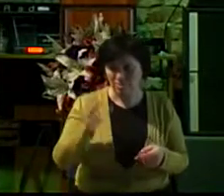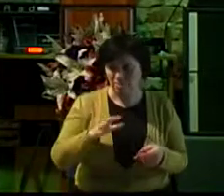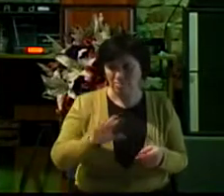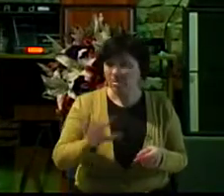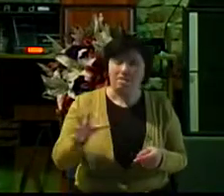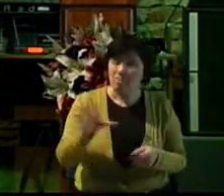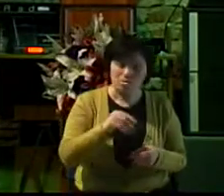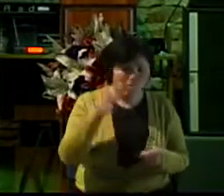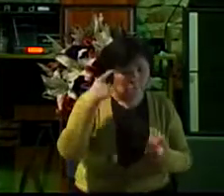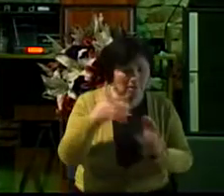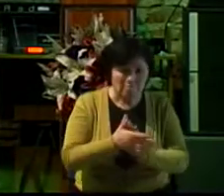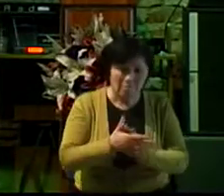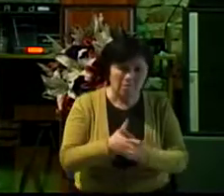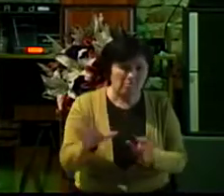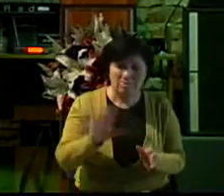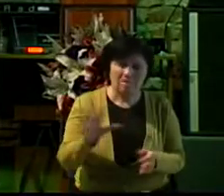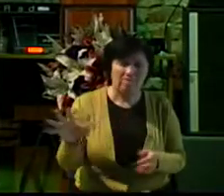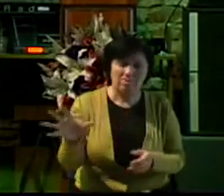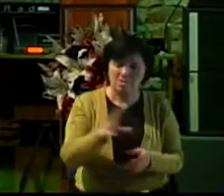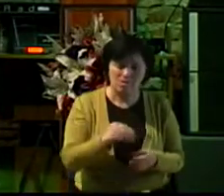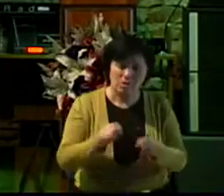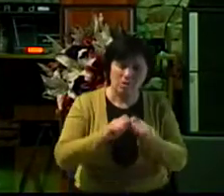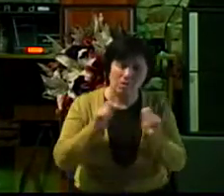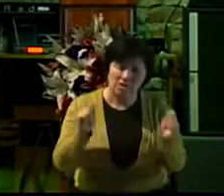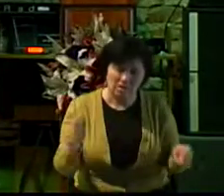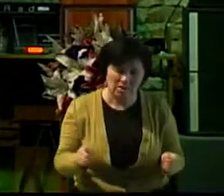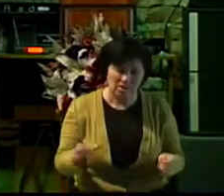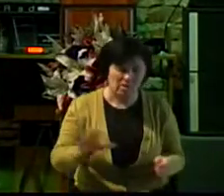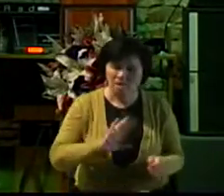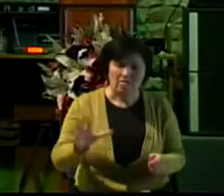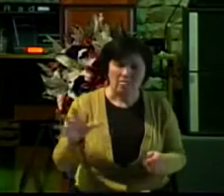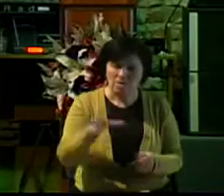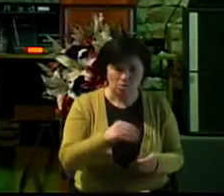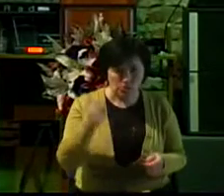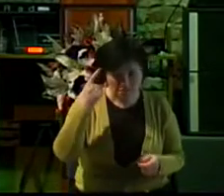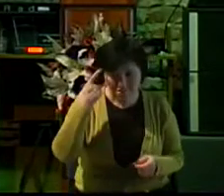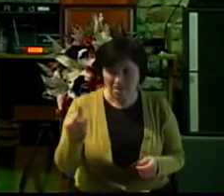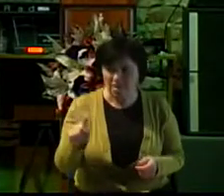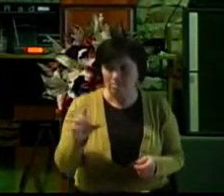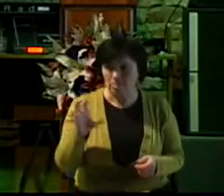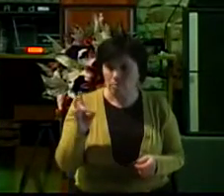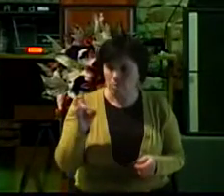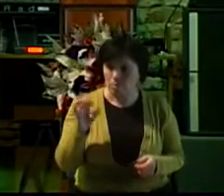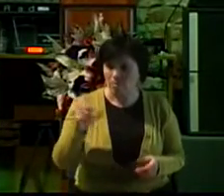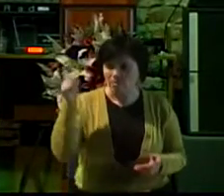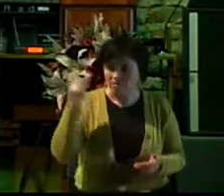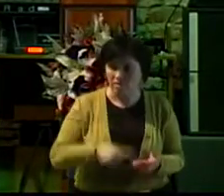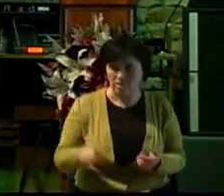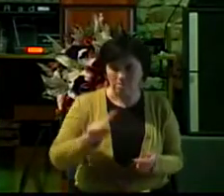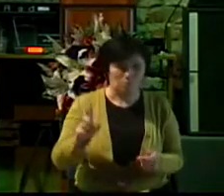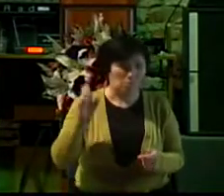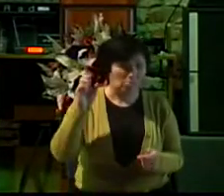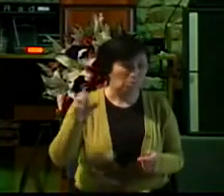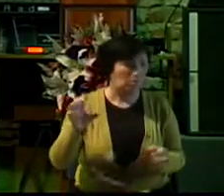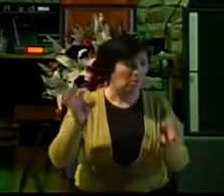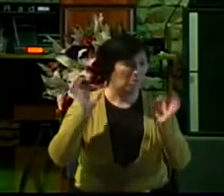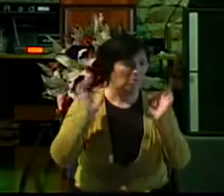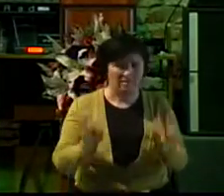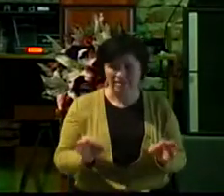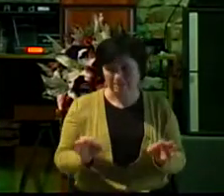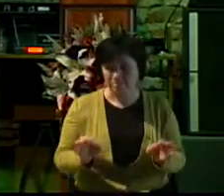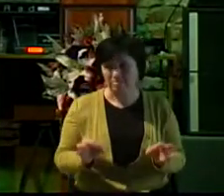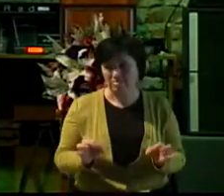Писании нет ничего случайного. И вот эти слова, которые Иисус сказал: если двое или трое согласятся